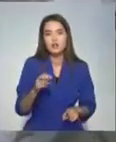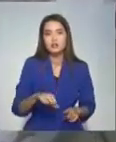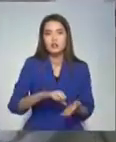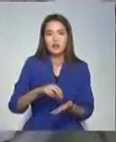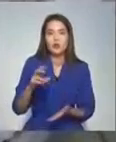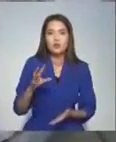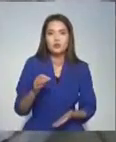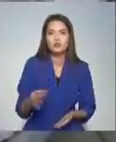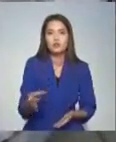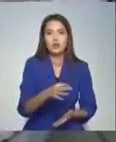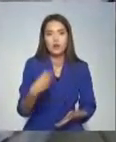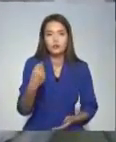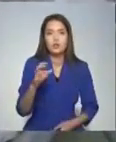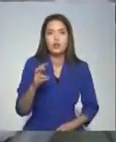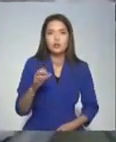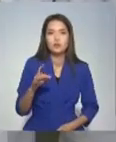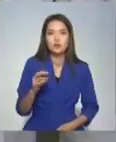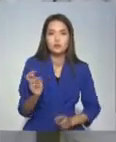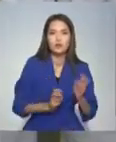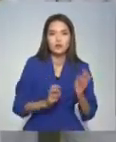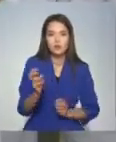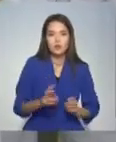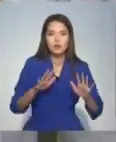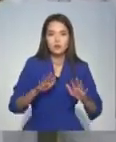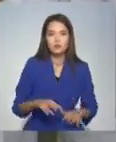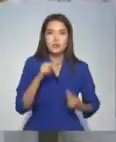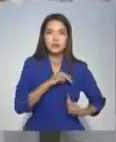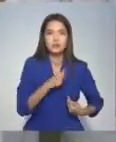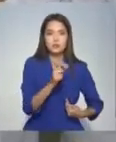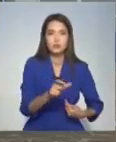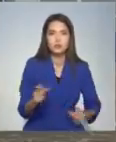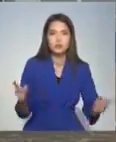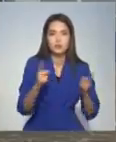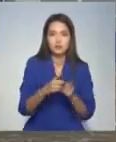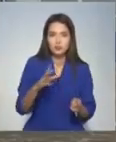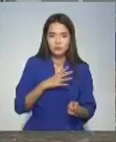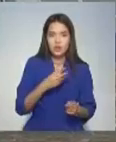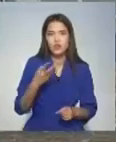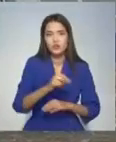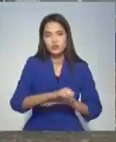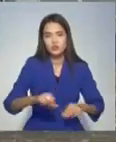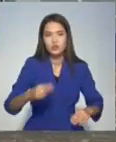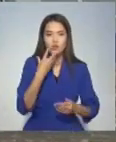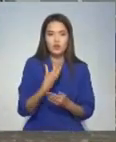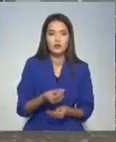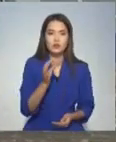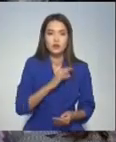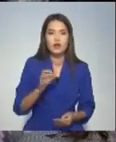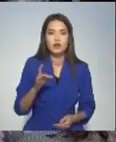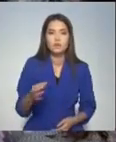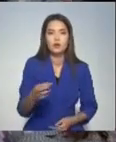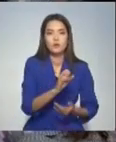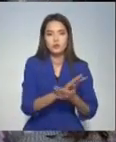Қостанай өңіріндегі Агромаш холдинг пен Баянсұлу кәсіпорындарының еңбек ұжымдарымен кездесті. Штаб мүшелері насихат жұмыстары Ақмола облысында